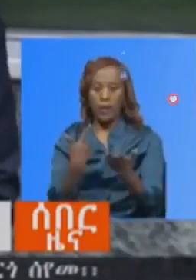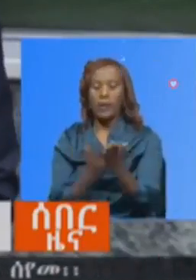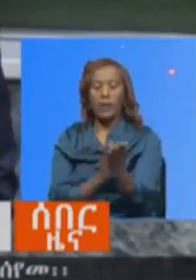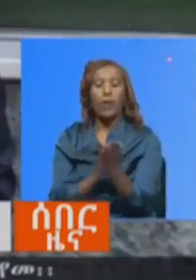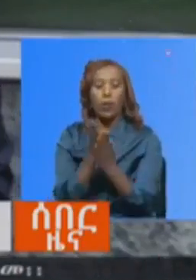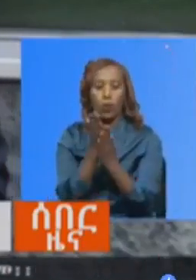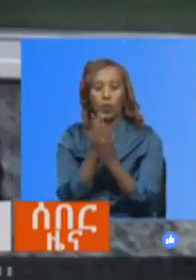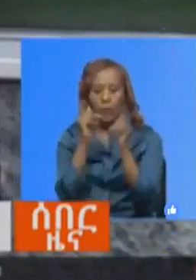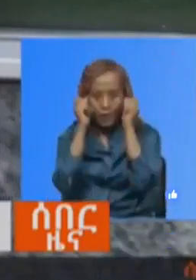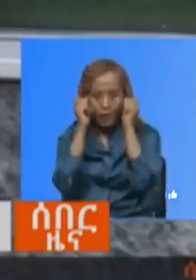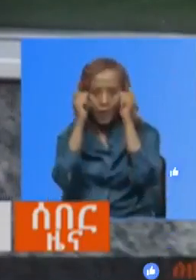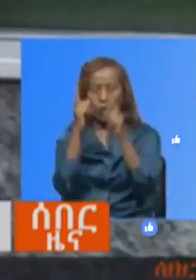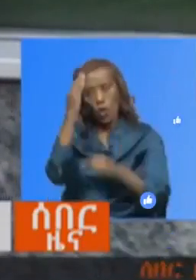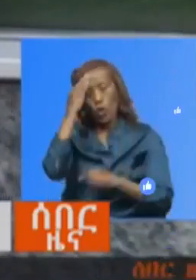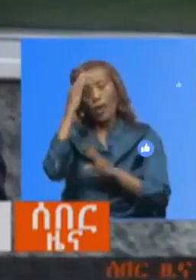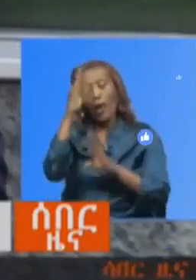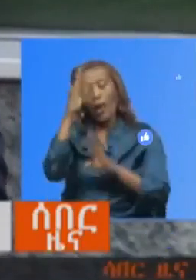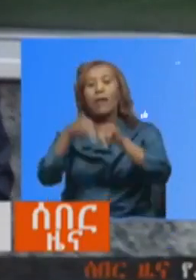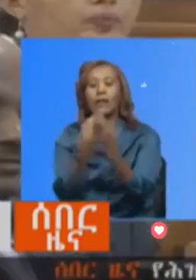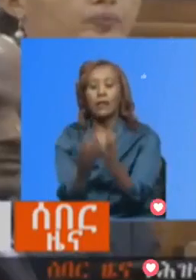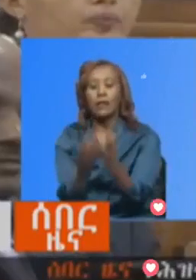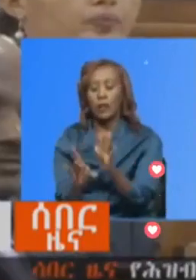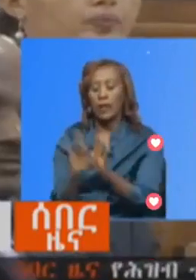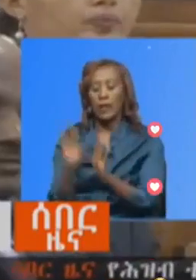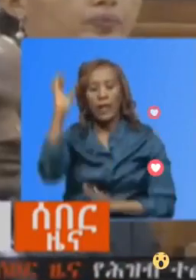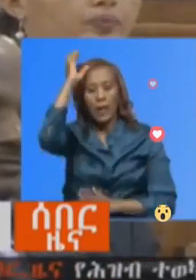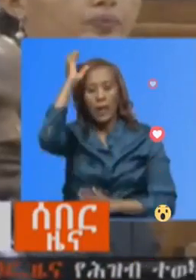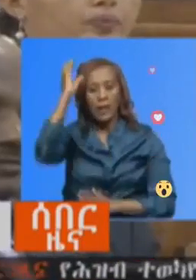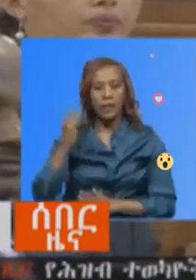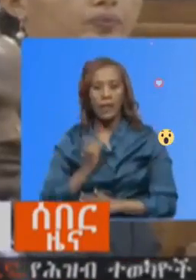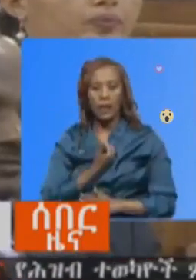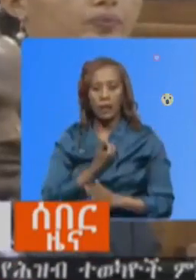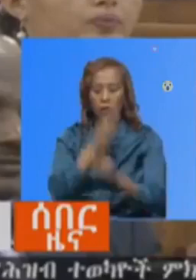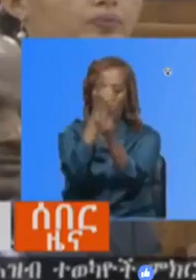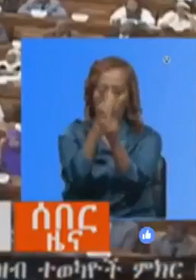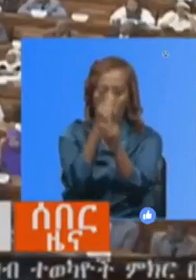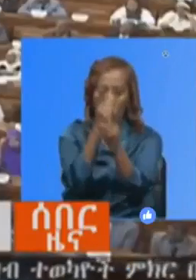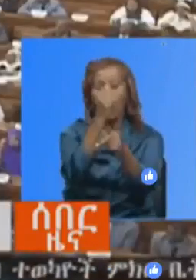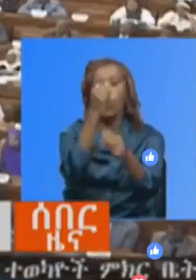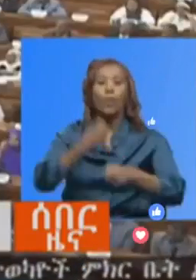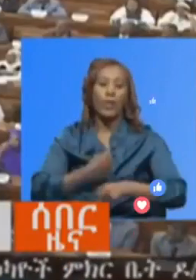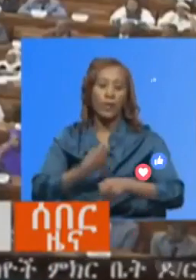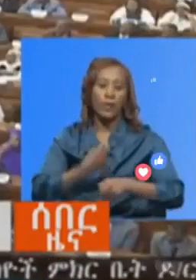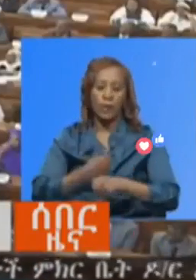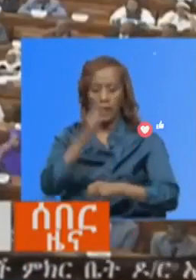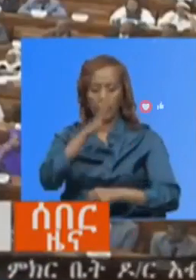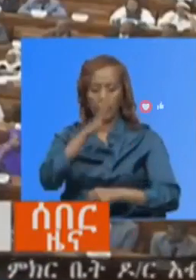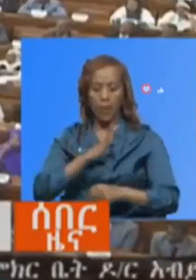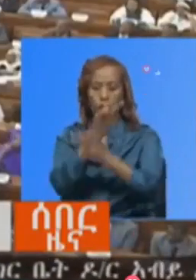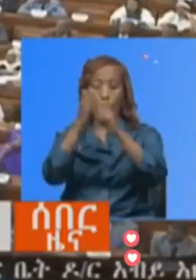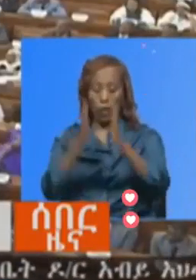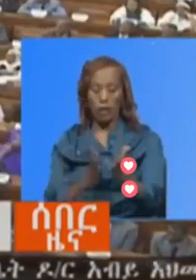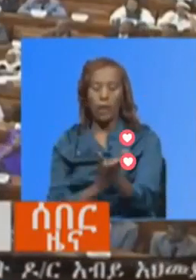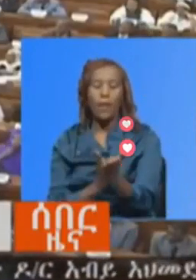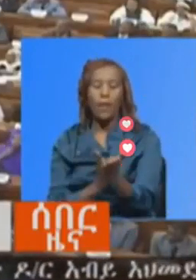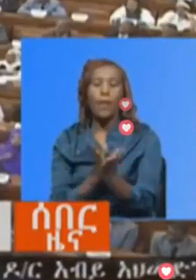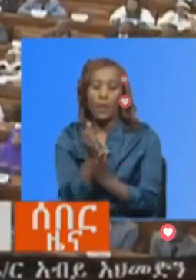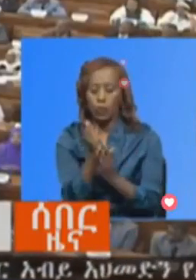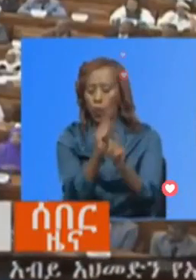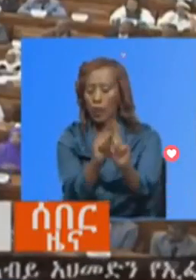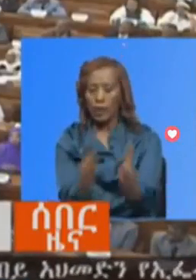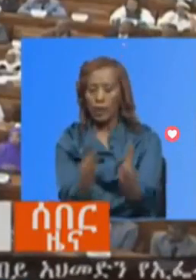ተረድቶ እውቅና የሰጠውን ህገ መንግስታችንን በአግባቡ መተግበር፣ የሰብአዊና ዴሞክራሲያዊ መብቶች